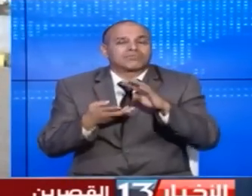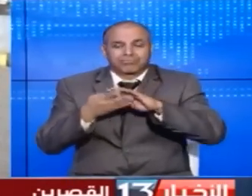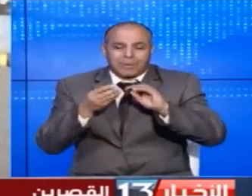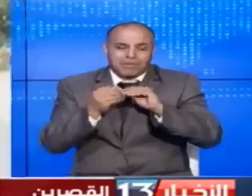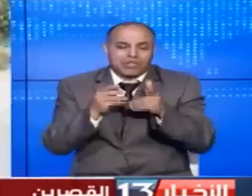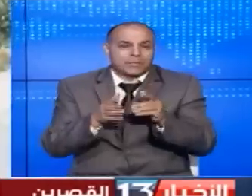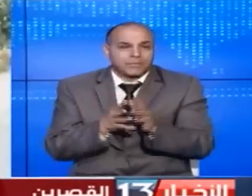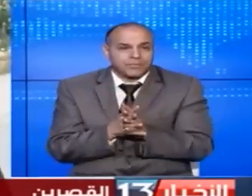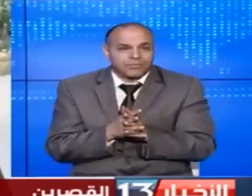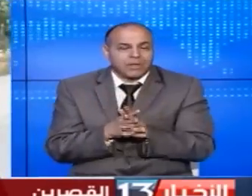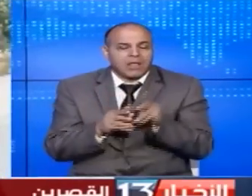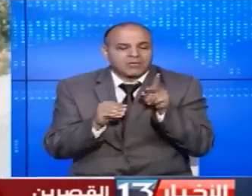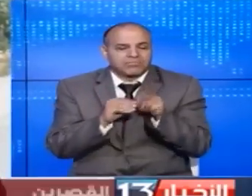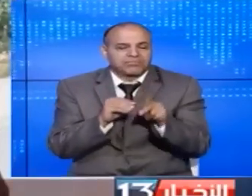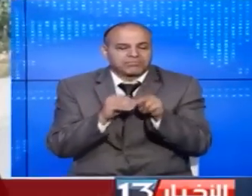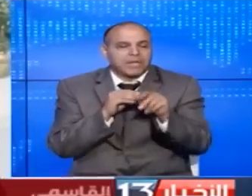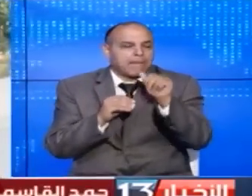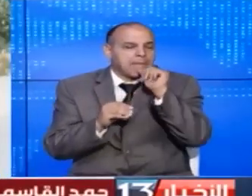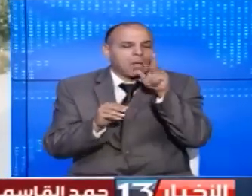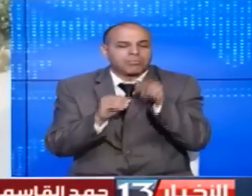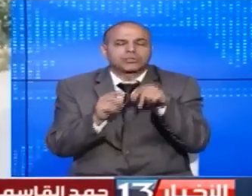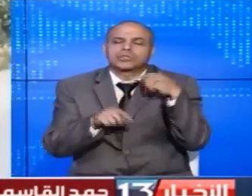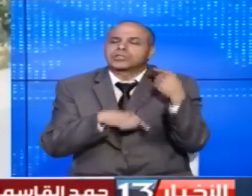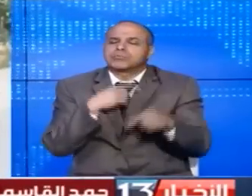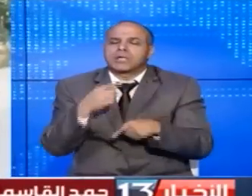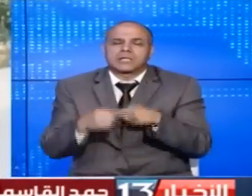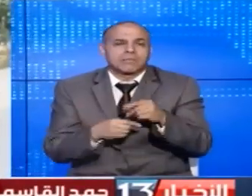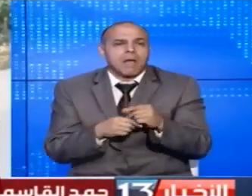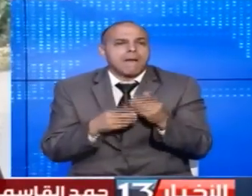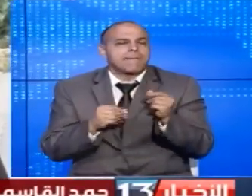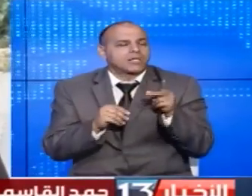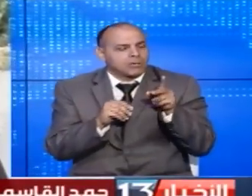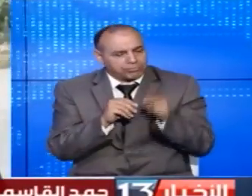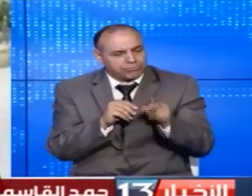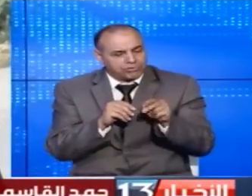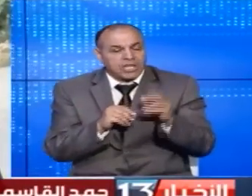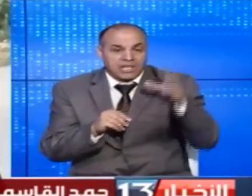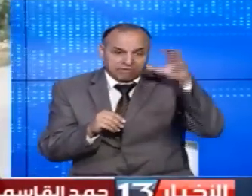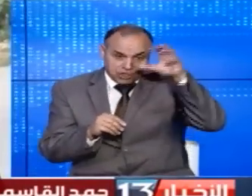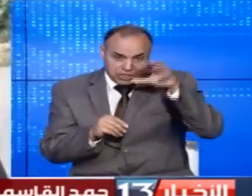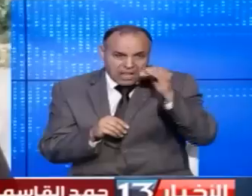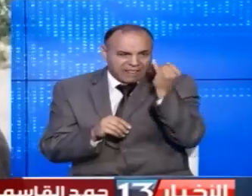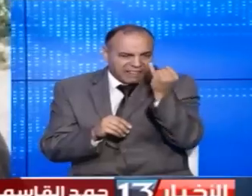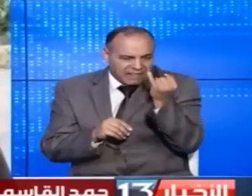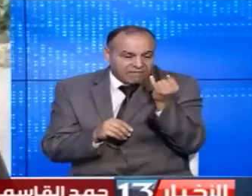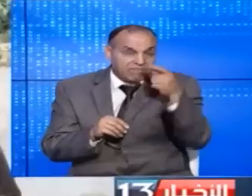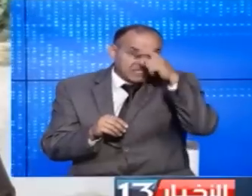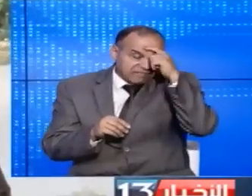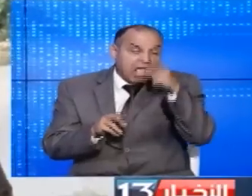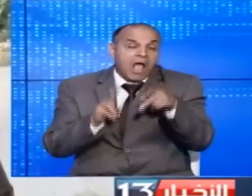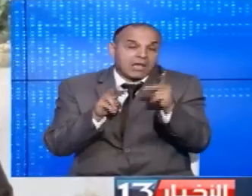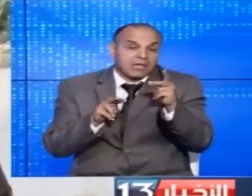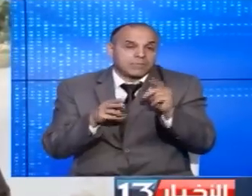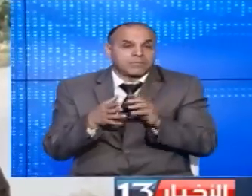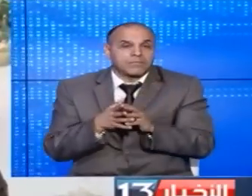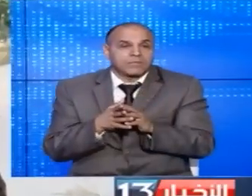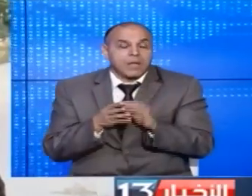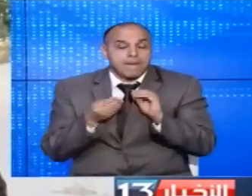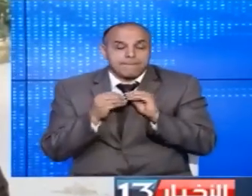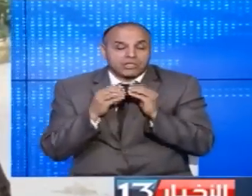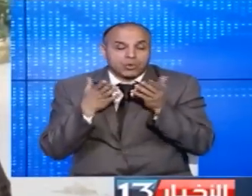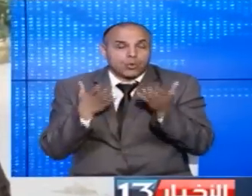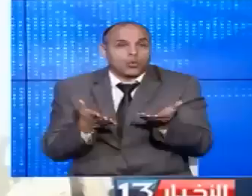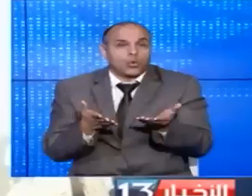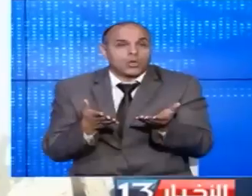شبكاتها. انقطاع الماء بصفة من الدولة برشا يقص في الشتاء، ضعيف وبالخص في الصيف، والإشكالية الثانية